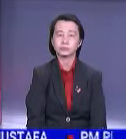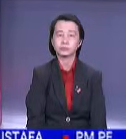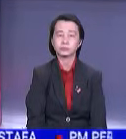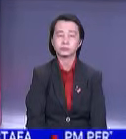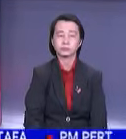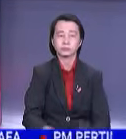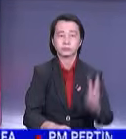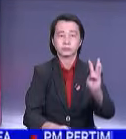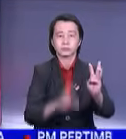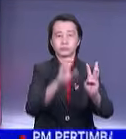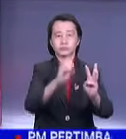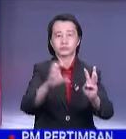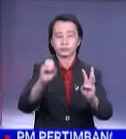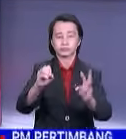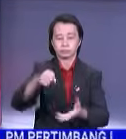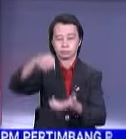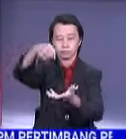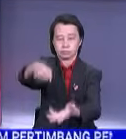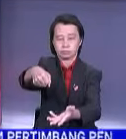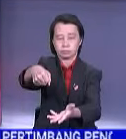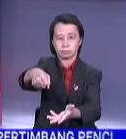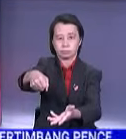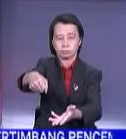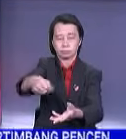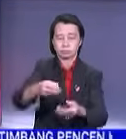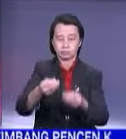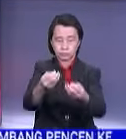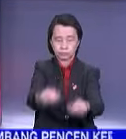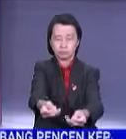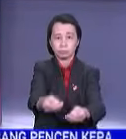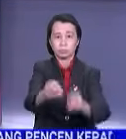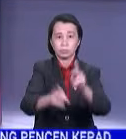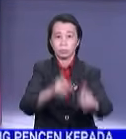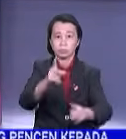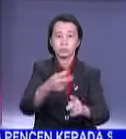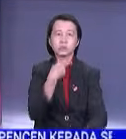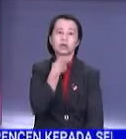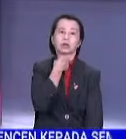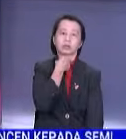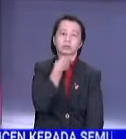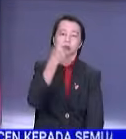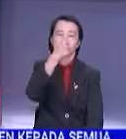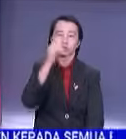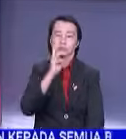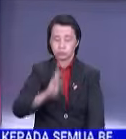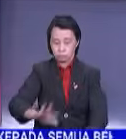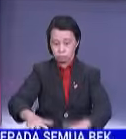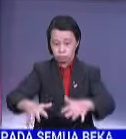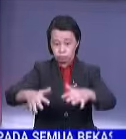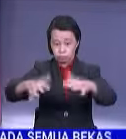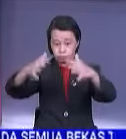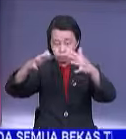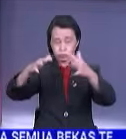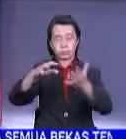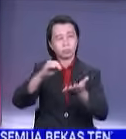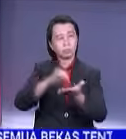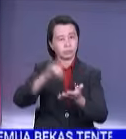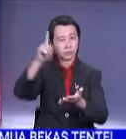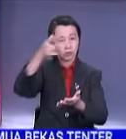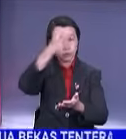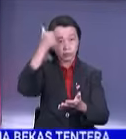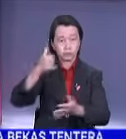posts 600 baku makanan Smartfren hosting disumbangkan kepada penduduk terjejas akibat banjir lumpuh itu